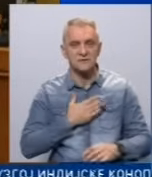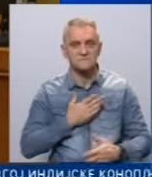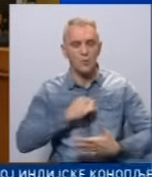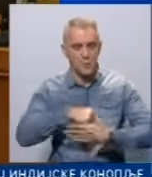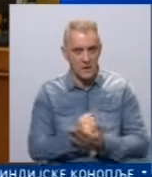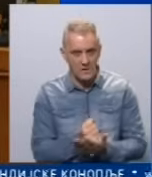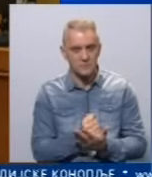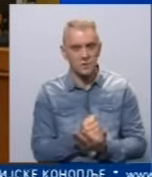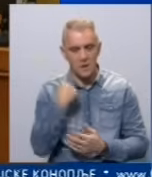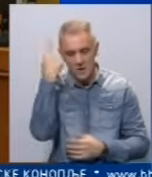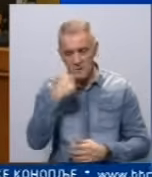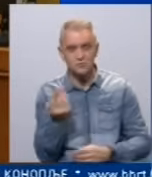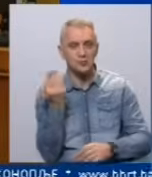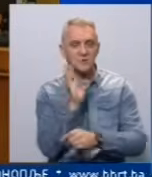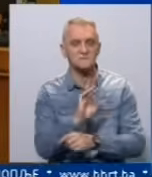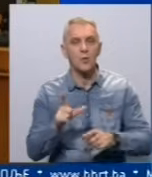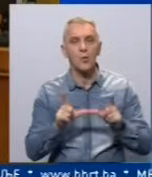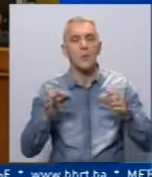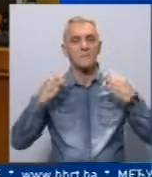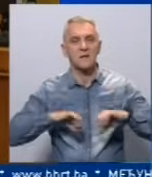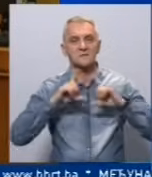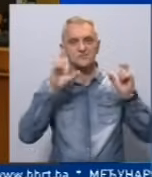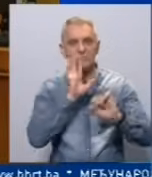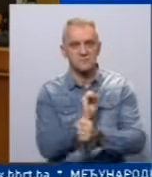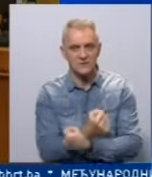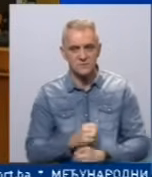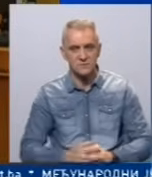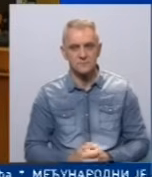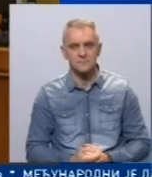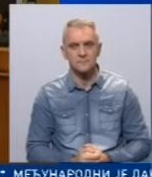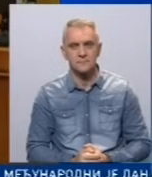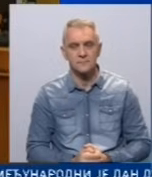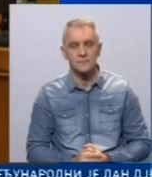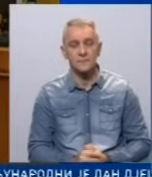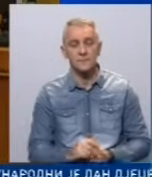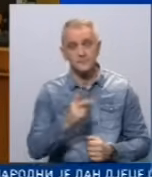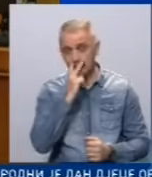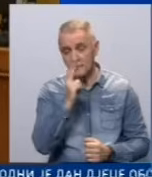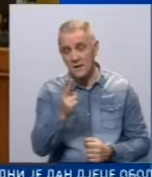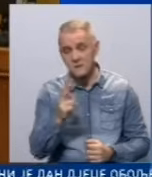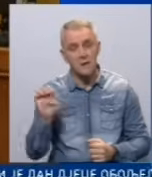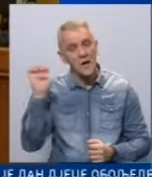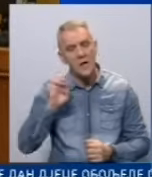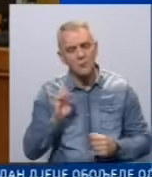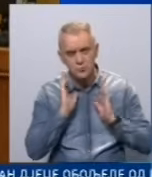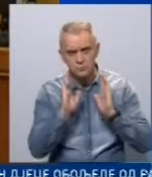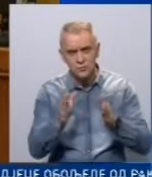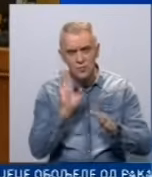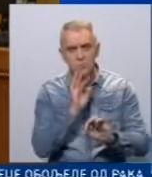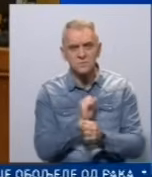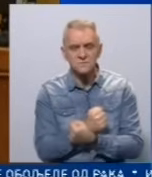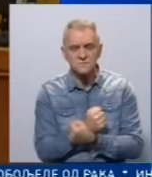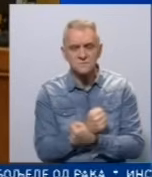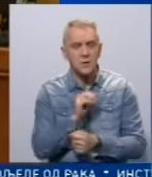legitimnog vlastitog predstavnika u predsjedništvu Bosne i Hercegovine. Glede euroatlantskog puta Bosne i Hercegovine,